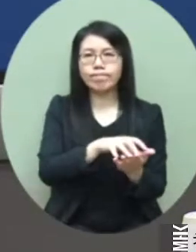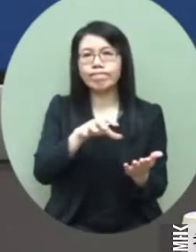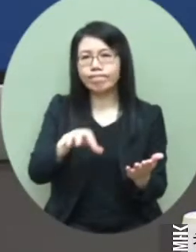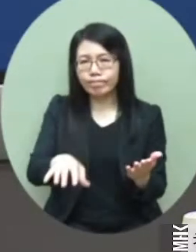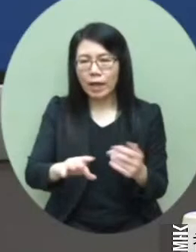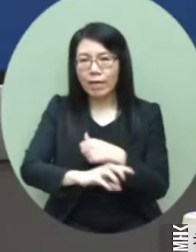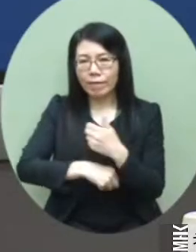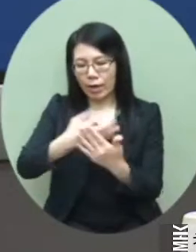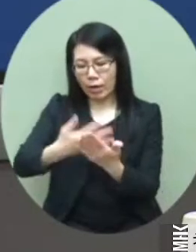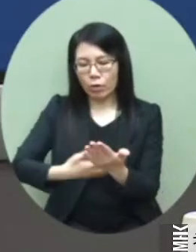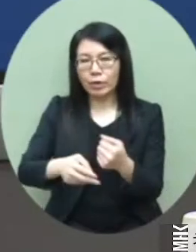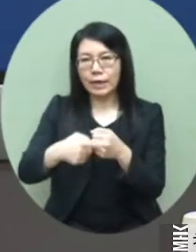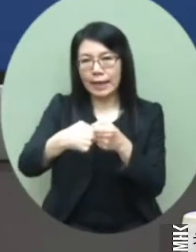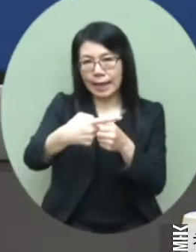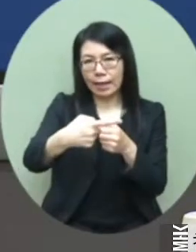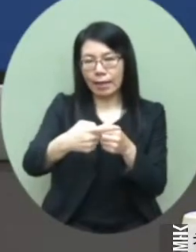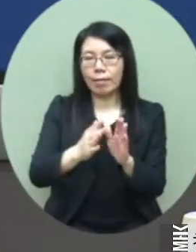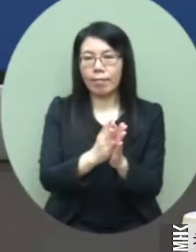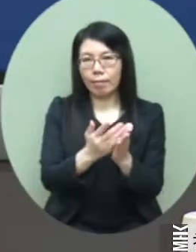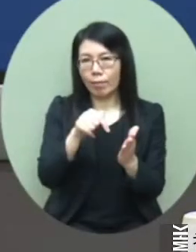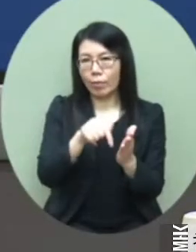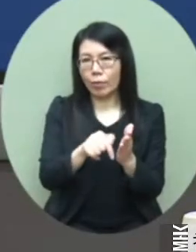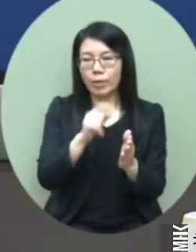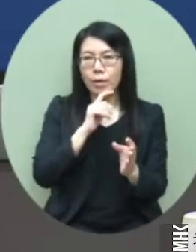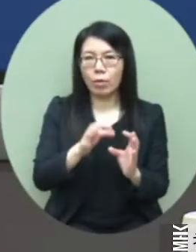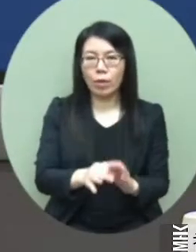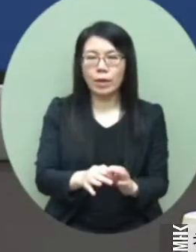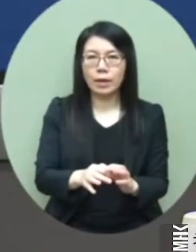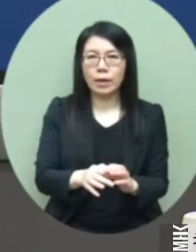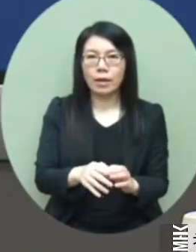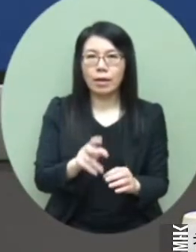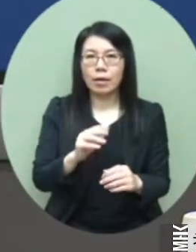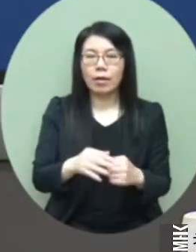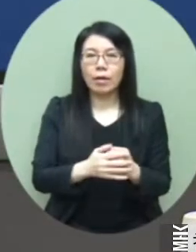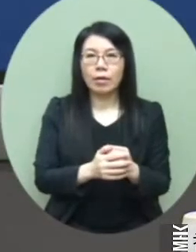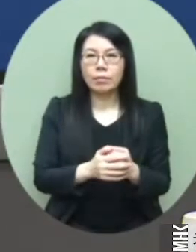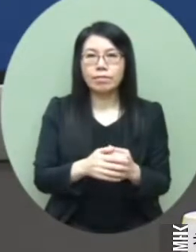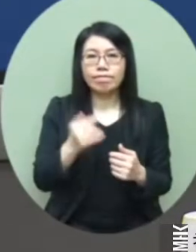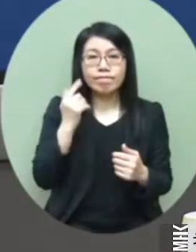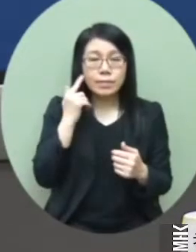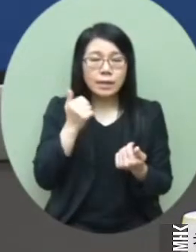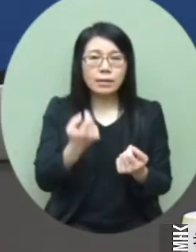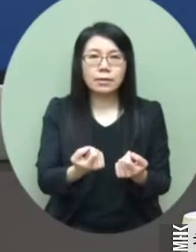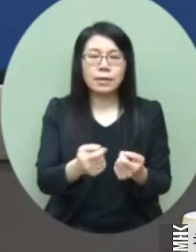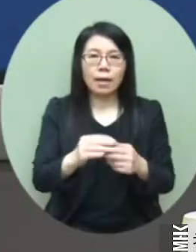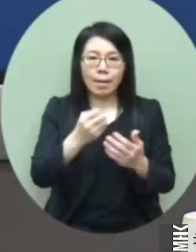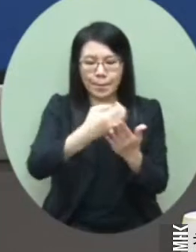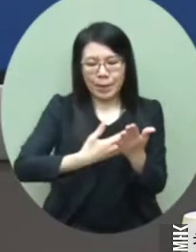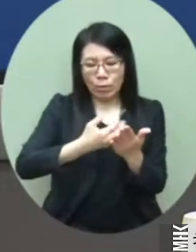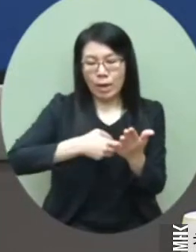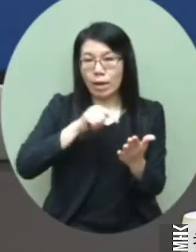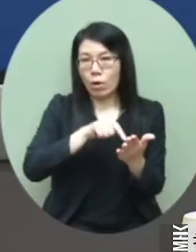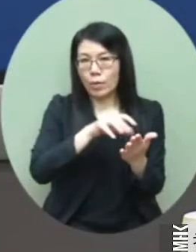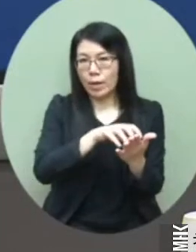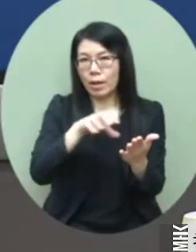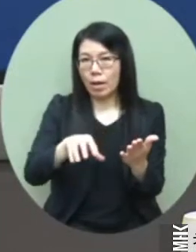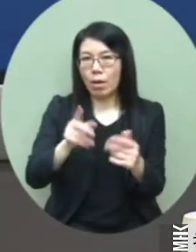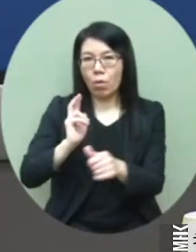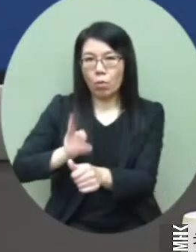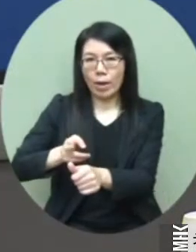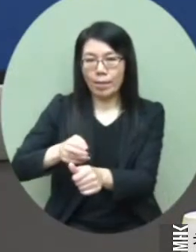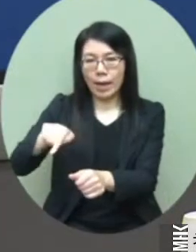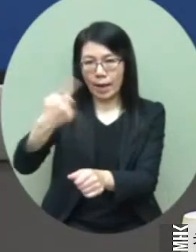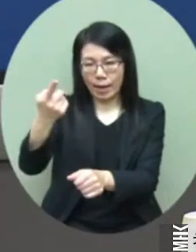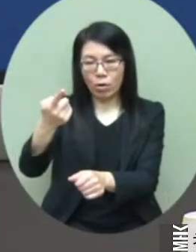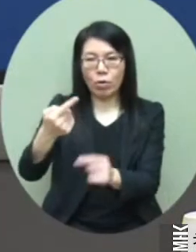我哋法律嘅第1章，即係呢個釋義及通則條例， 去指派